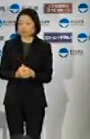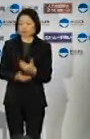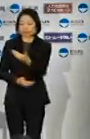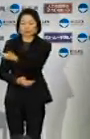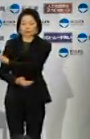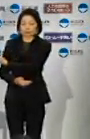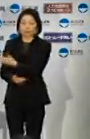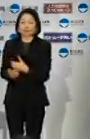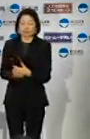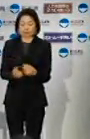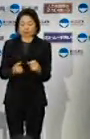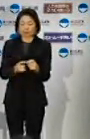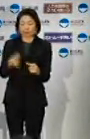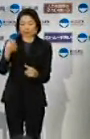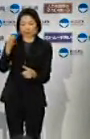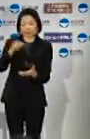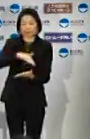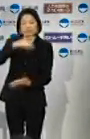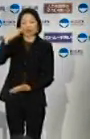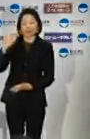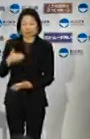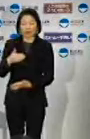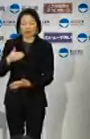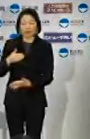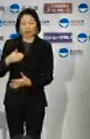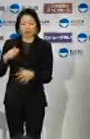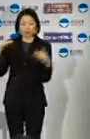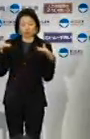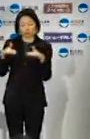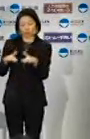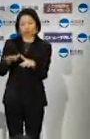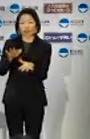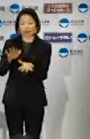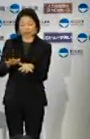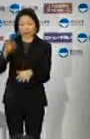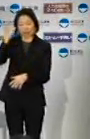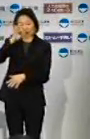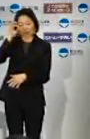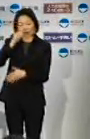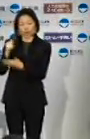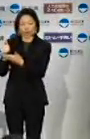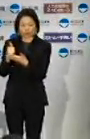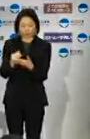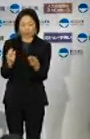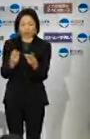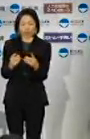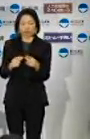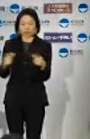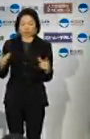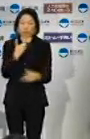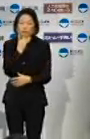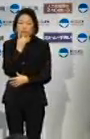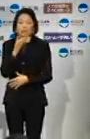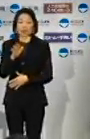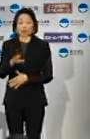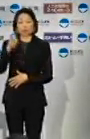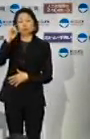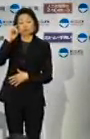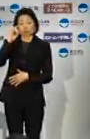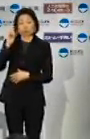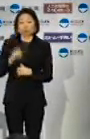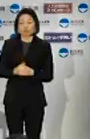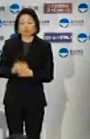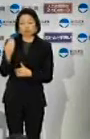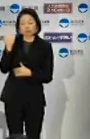佐渡金山で注目を集めて観光客の増加というのを期待するところなんですけれども、以